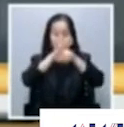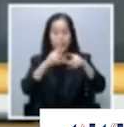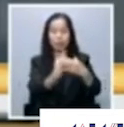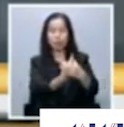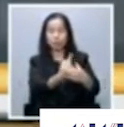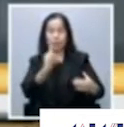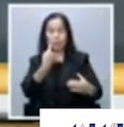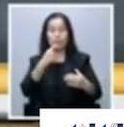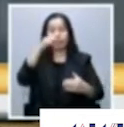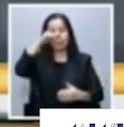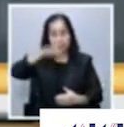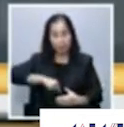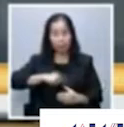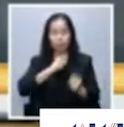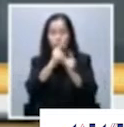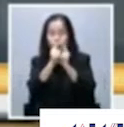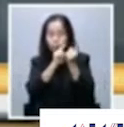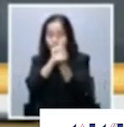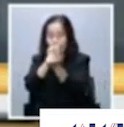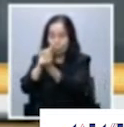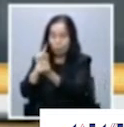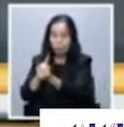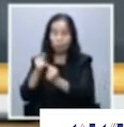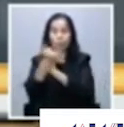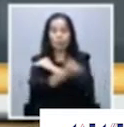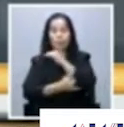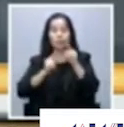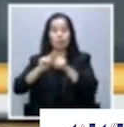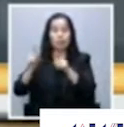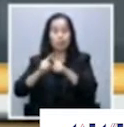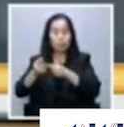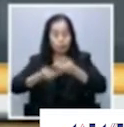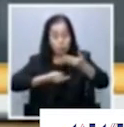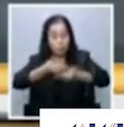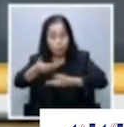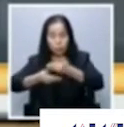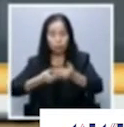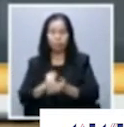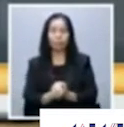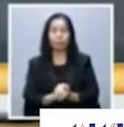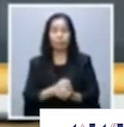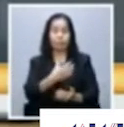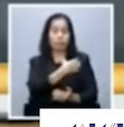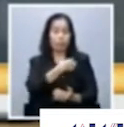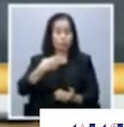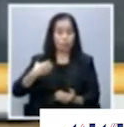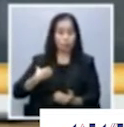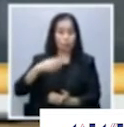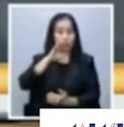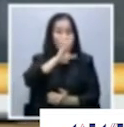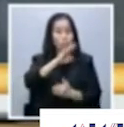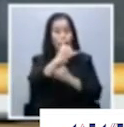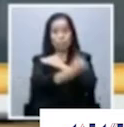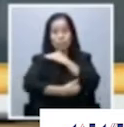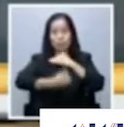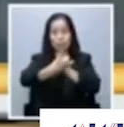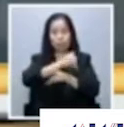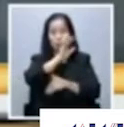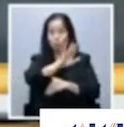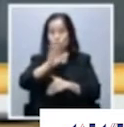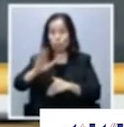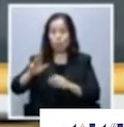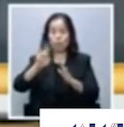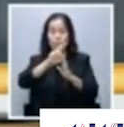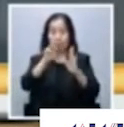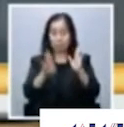ไทยเพราะฉะนั้นตรงนี้ก็ให้ความสำคัญนะครับและทูตทุกทุกประเทศนั้นเนี่ยโดยหลักการและระเบียบสำนักนายกรั